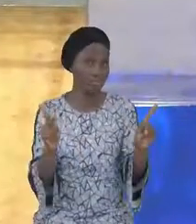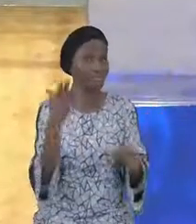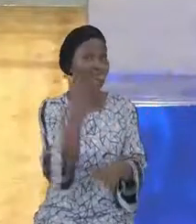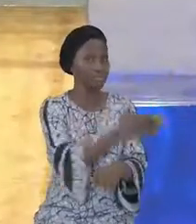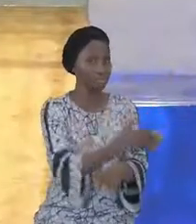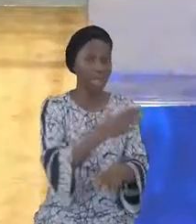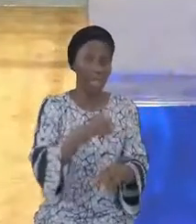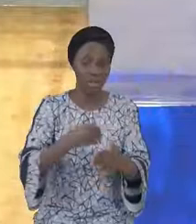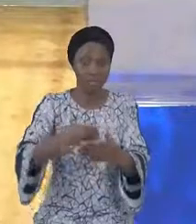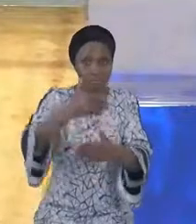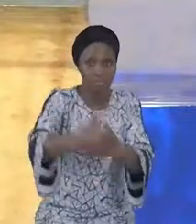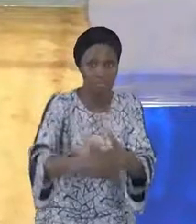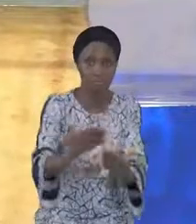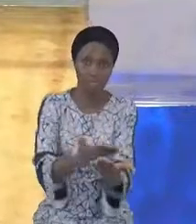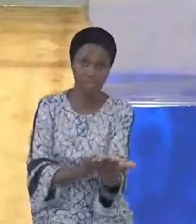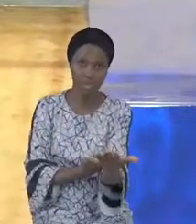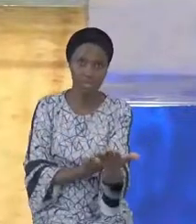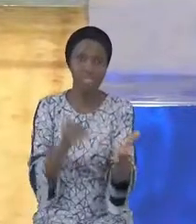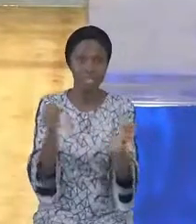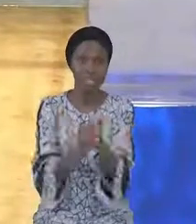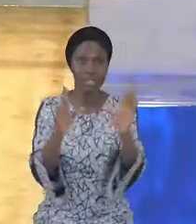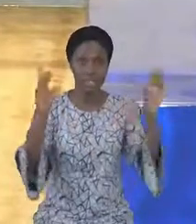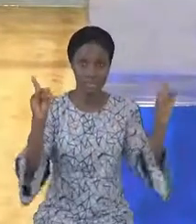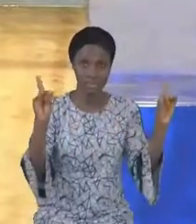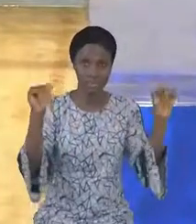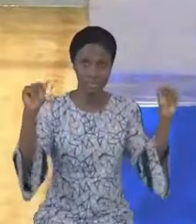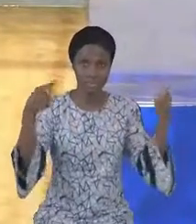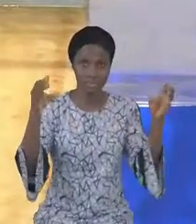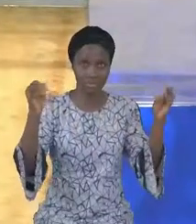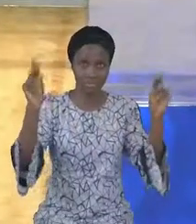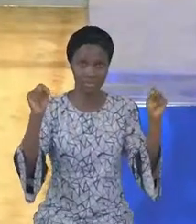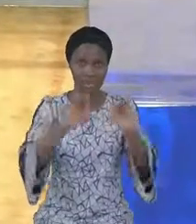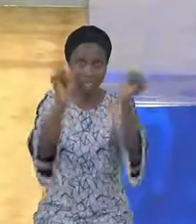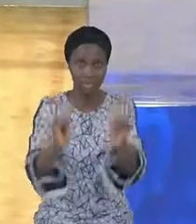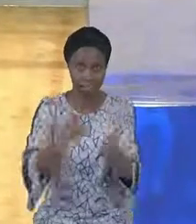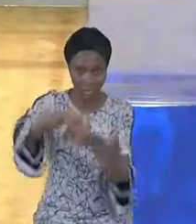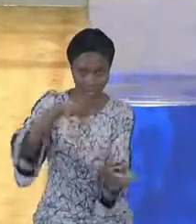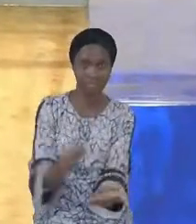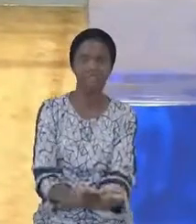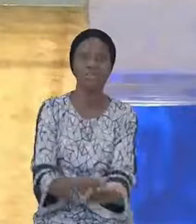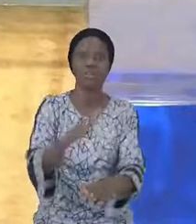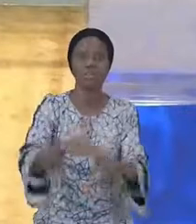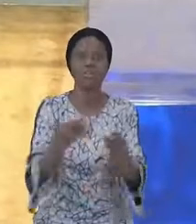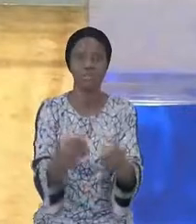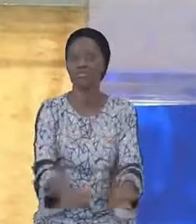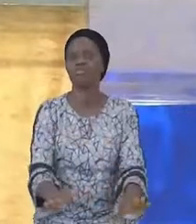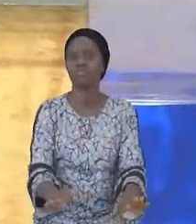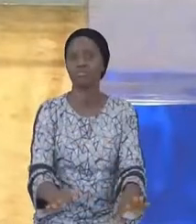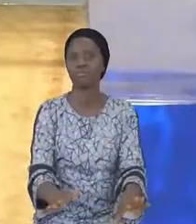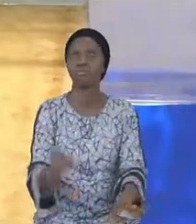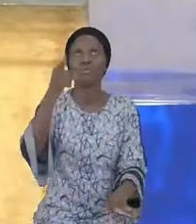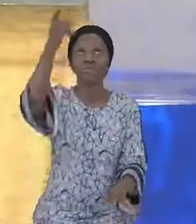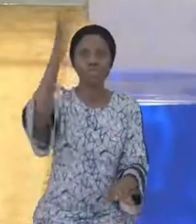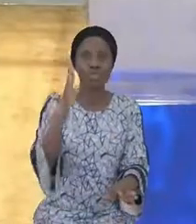Seulement l'arche de Dieu. Et le lendemain, Dagon s'était